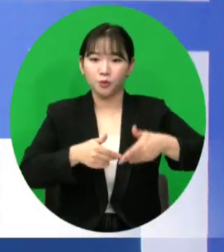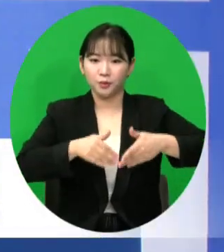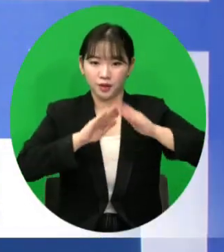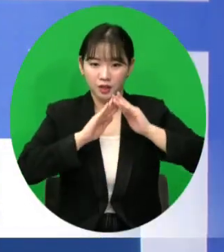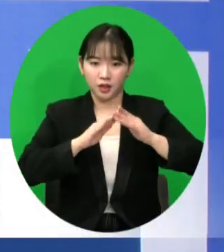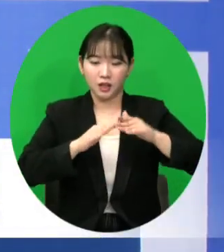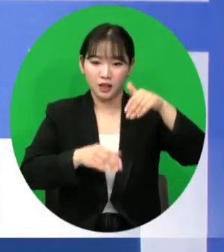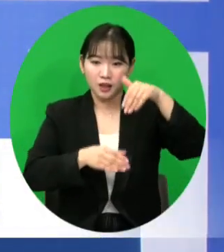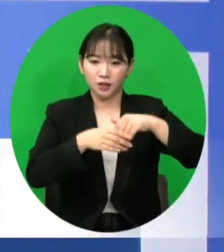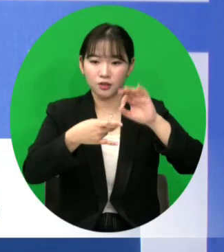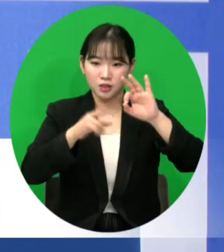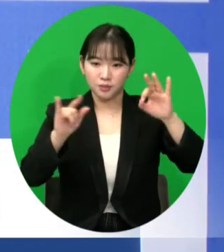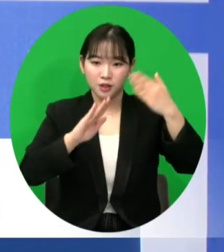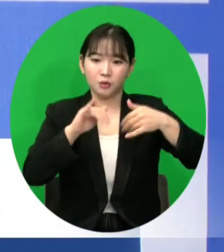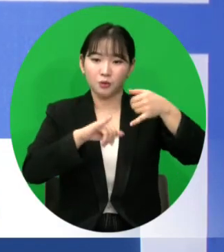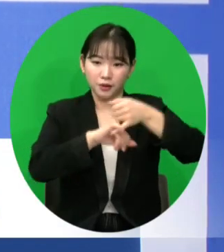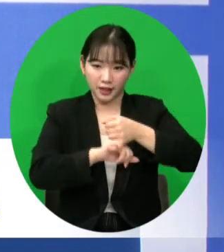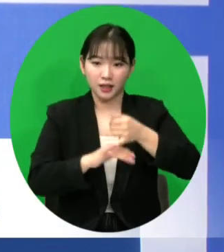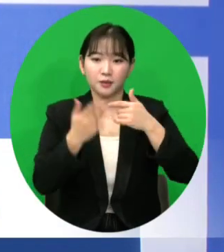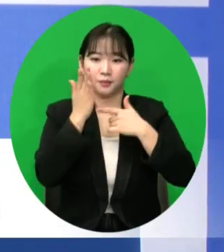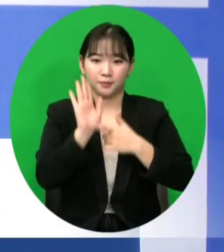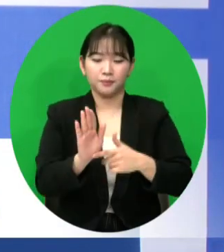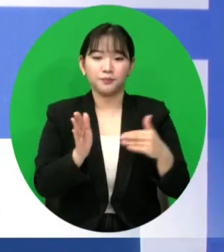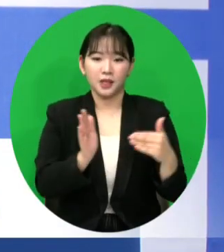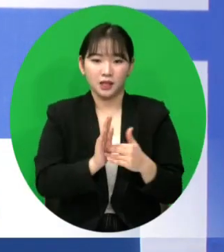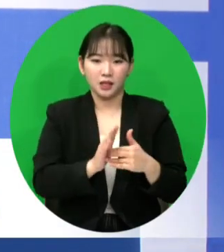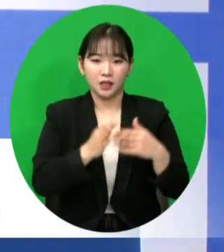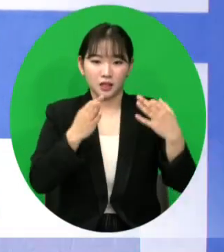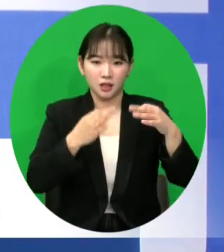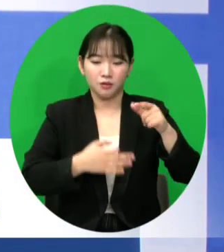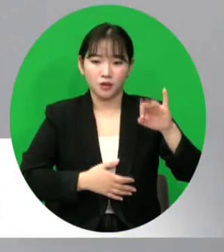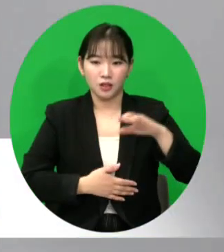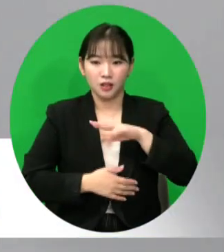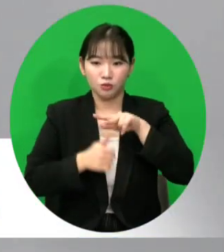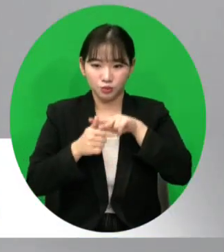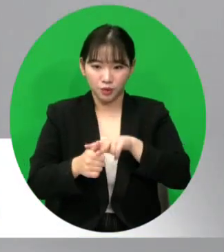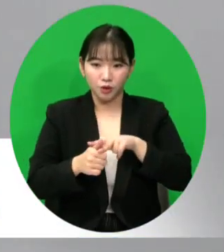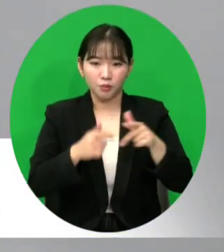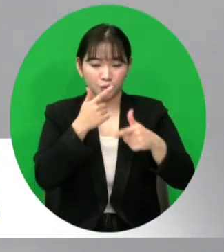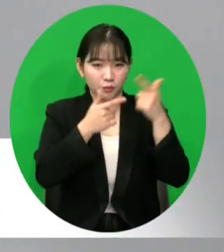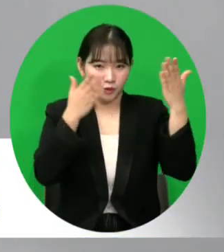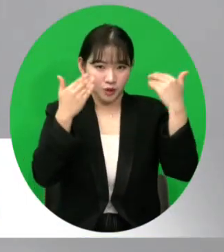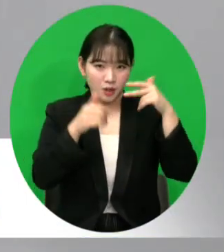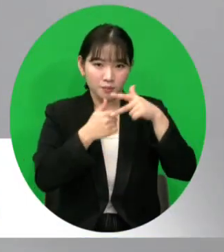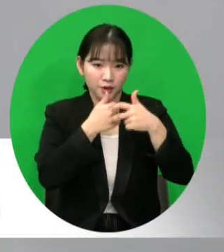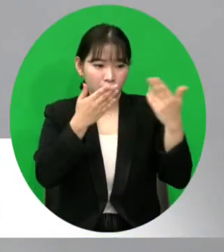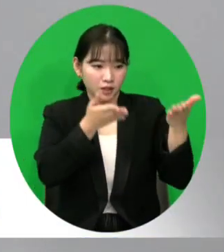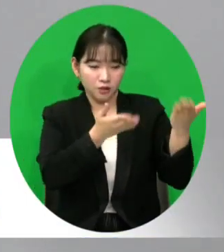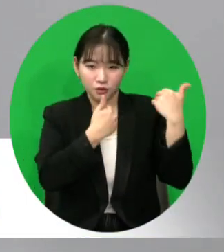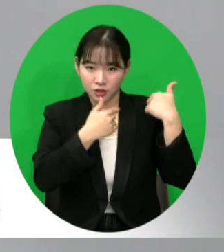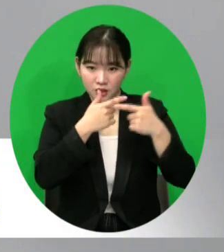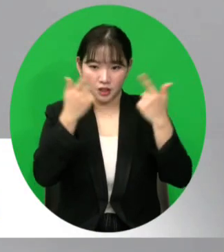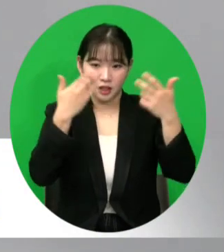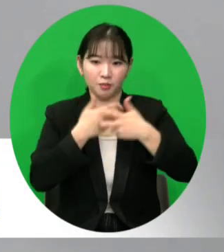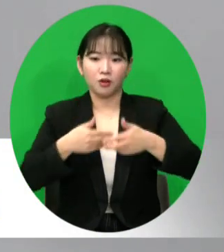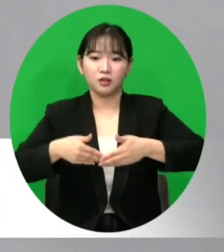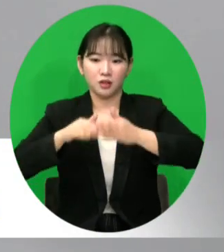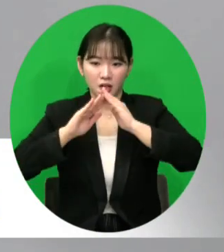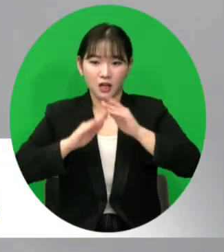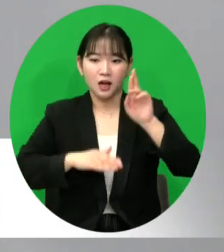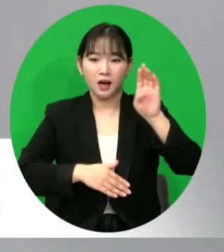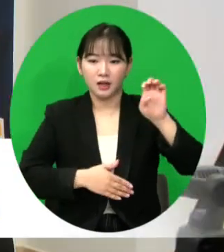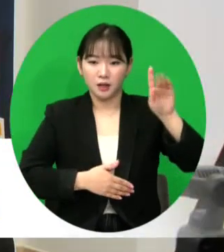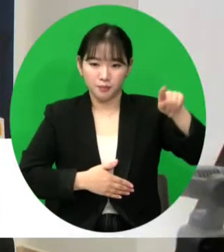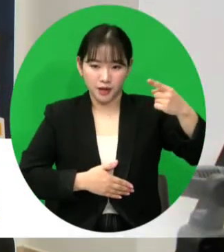등 총선 10대 공약을 발표했습니다 김원희 예비 후보는 목포대 의대 유치와 대학 병원 설립 아리백